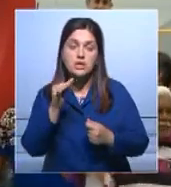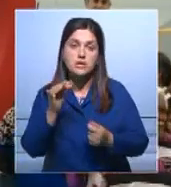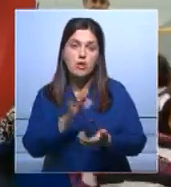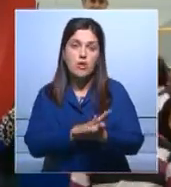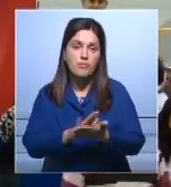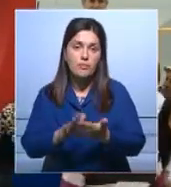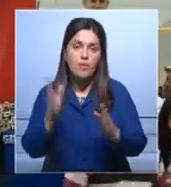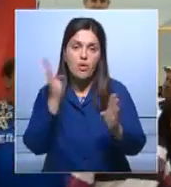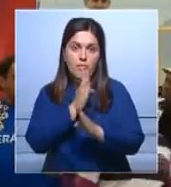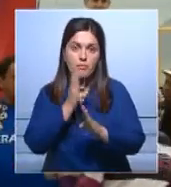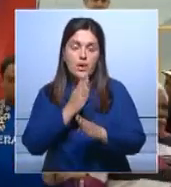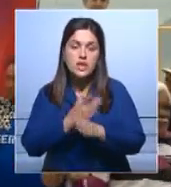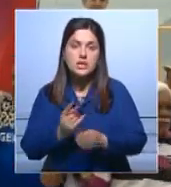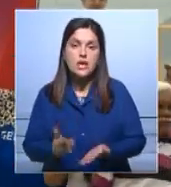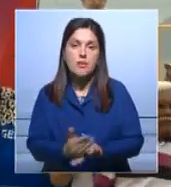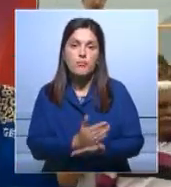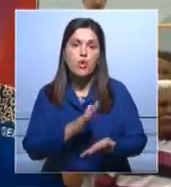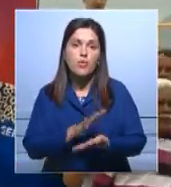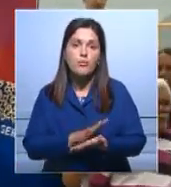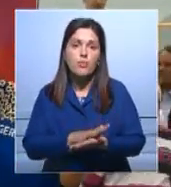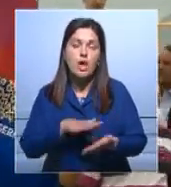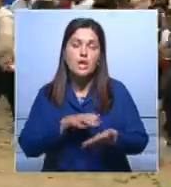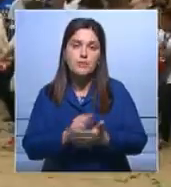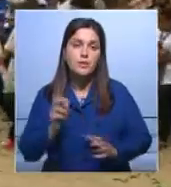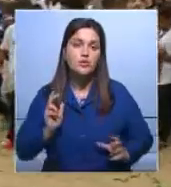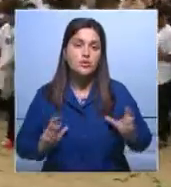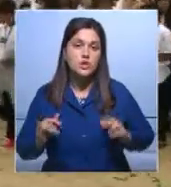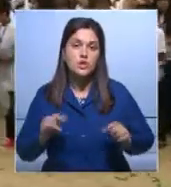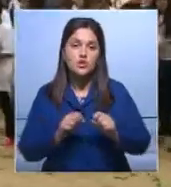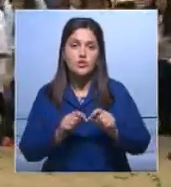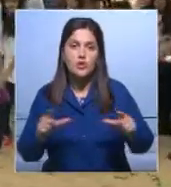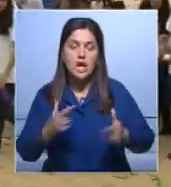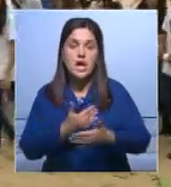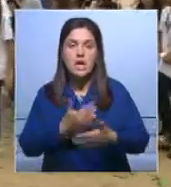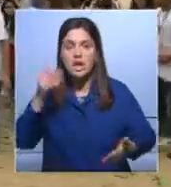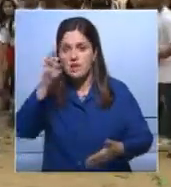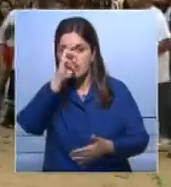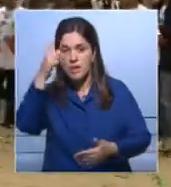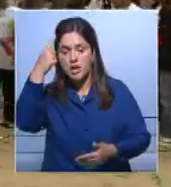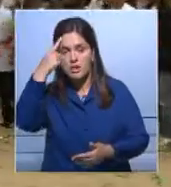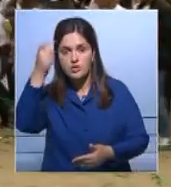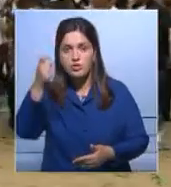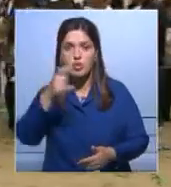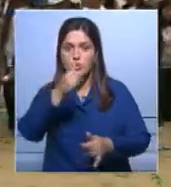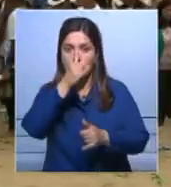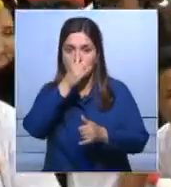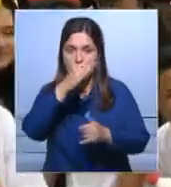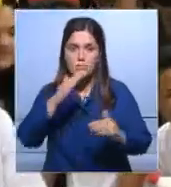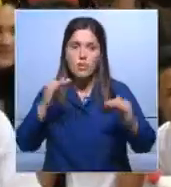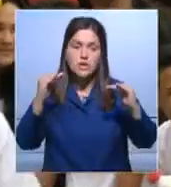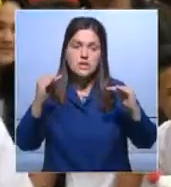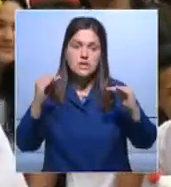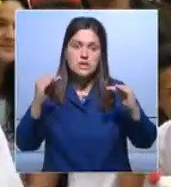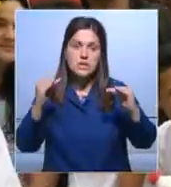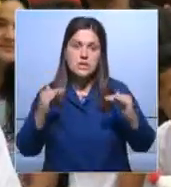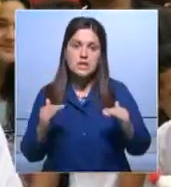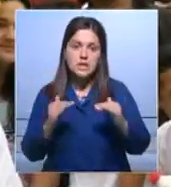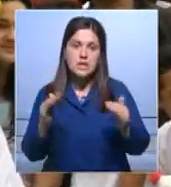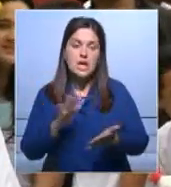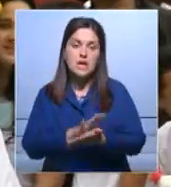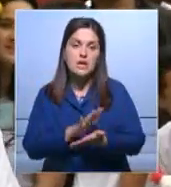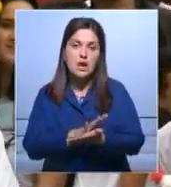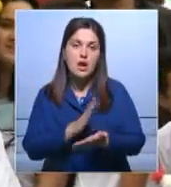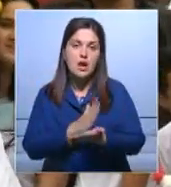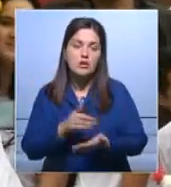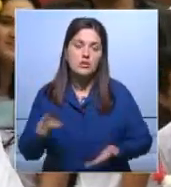в экологических целях. В основном сбором мусора занимались студенты и школьники. Отмечу, ранее бразильские власти сообщили, что не